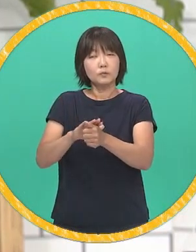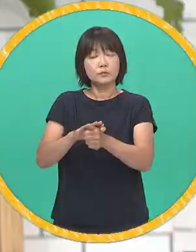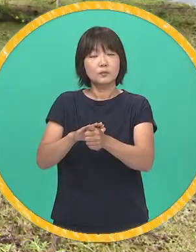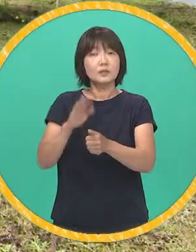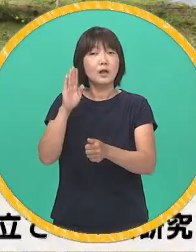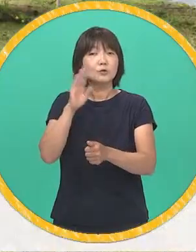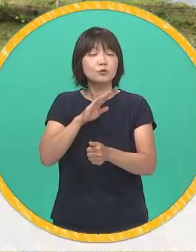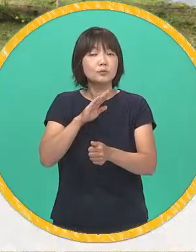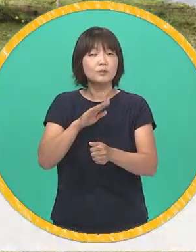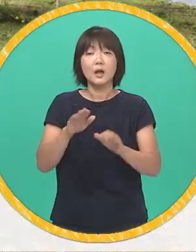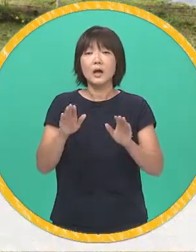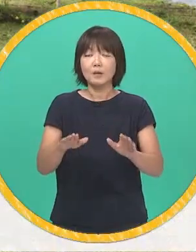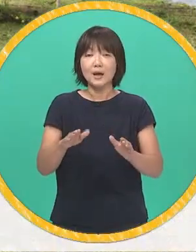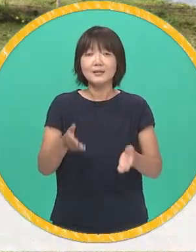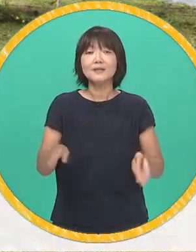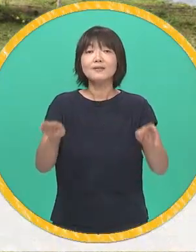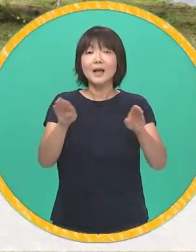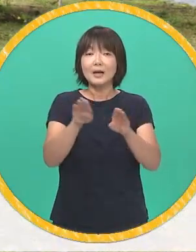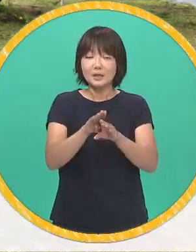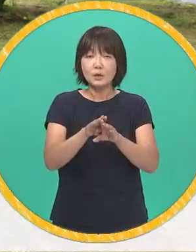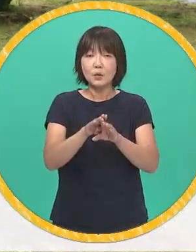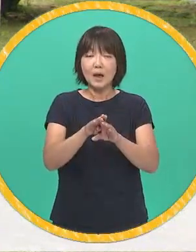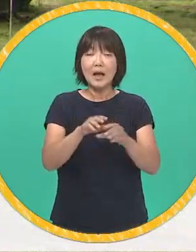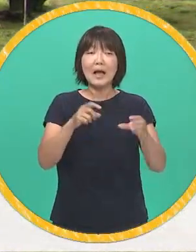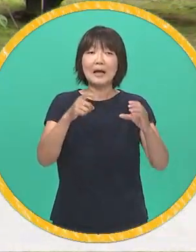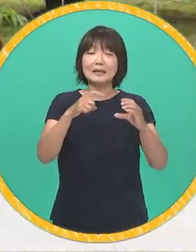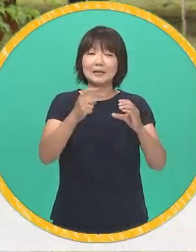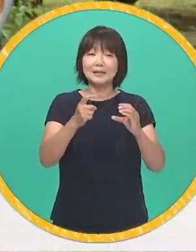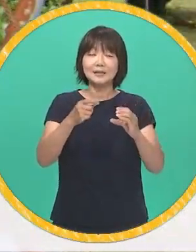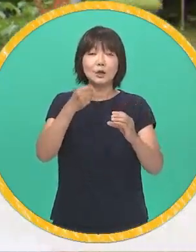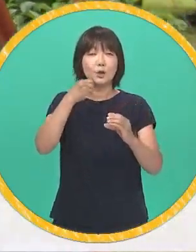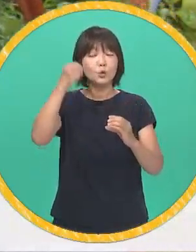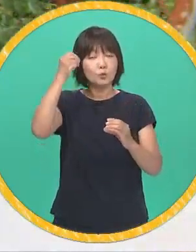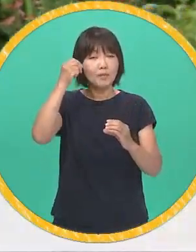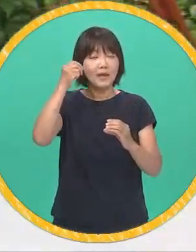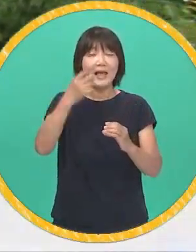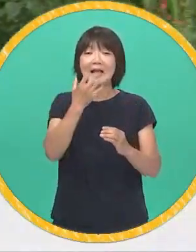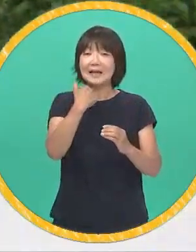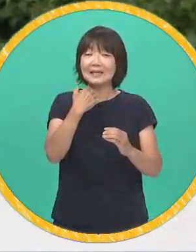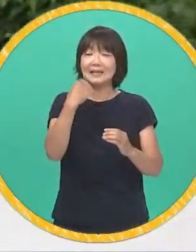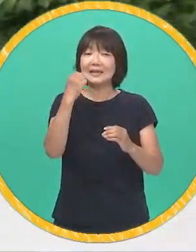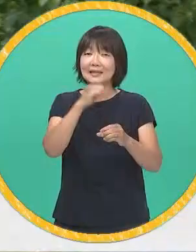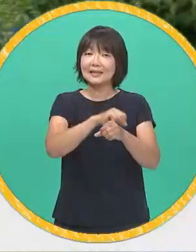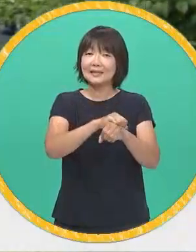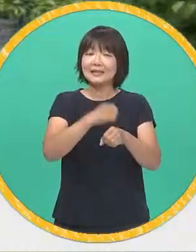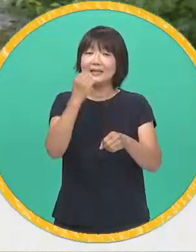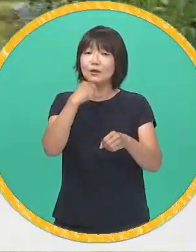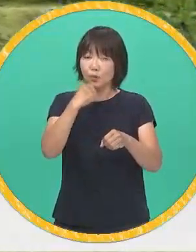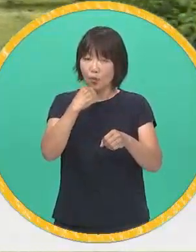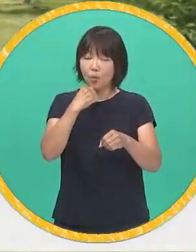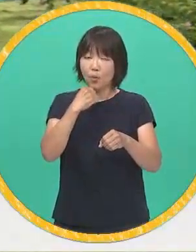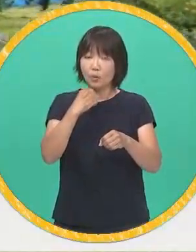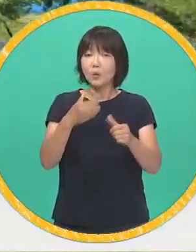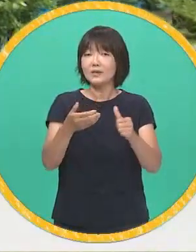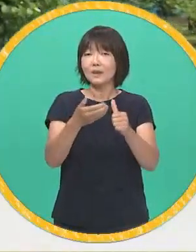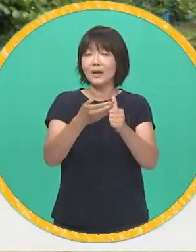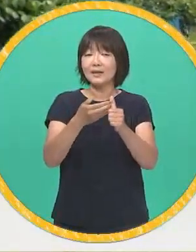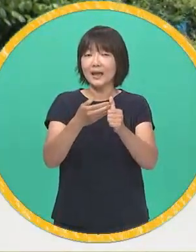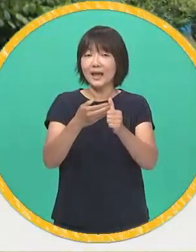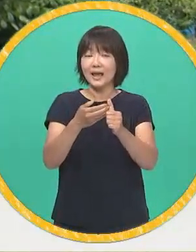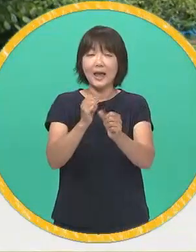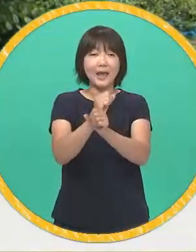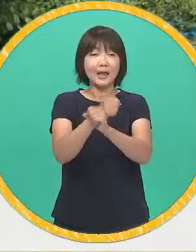ふーん現在センターではですねなし梅柿りんごの栽培でジョイント仕立てを試験研究されているそう